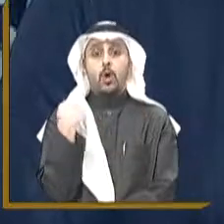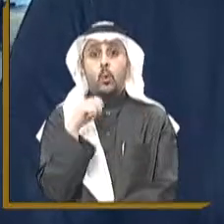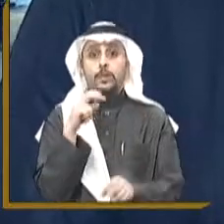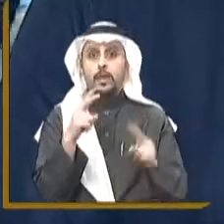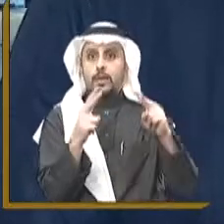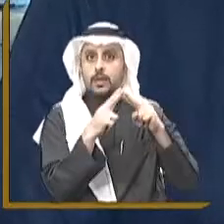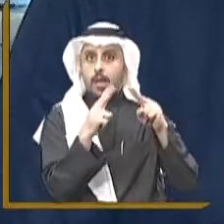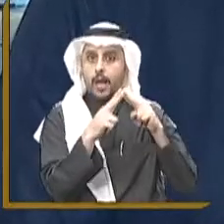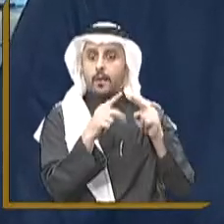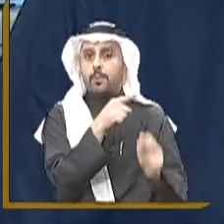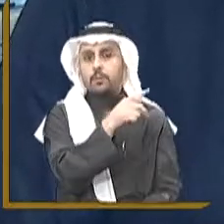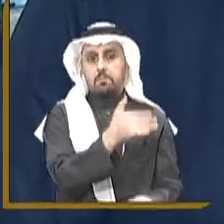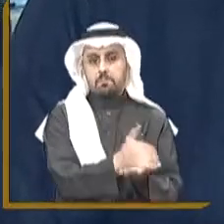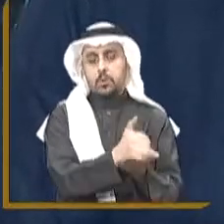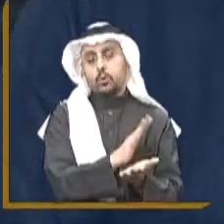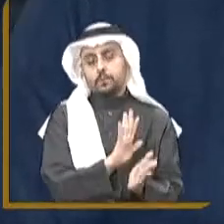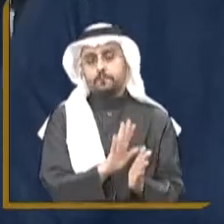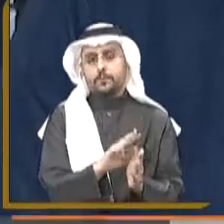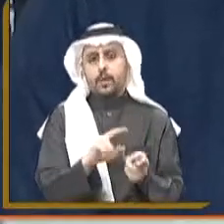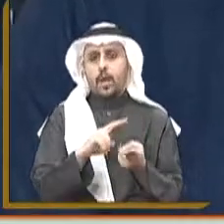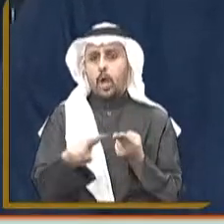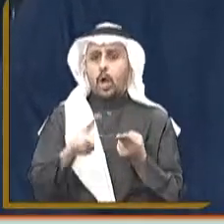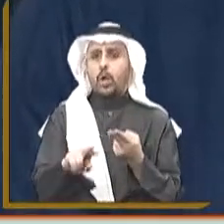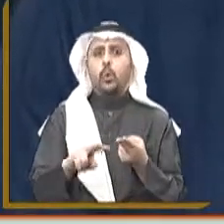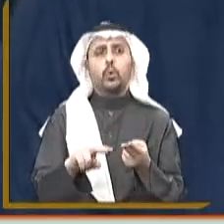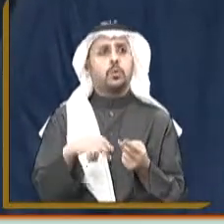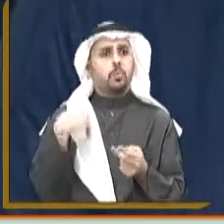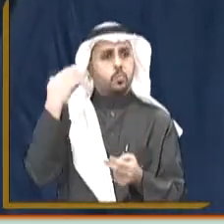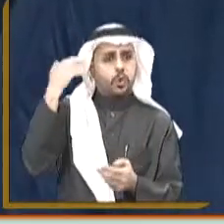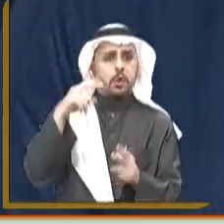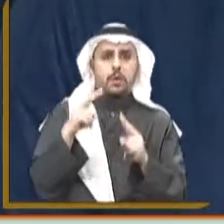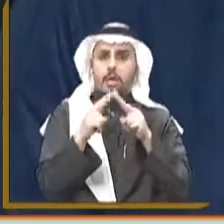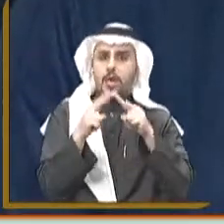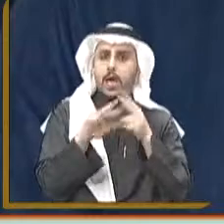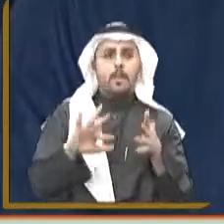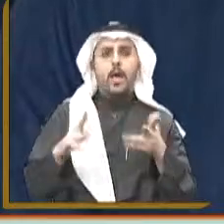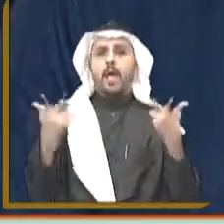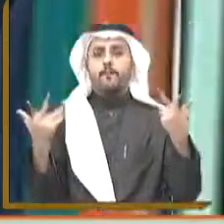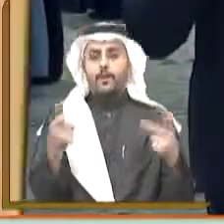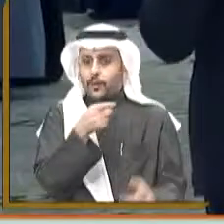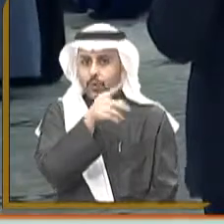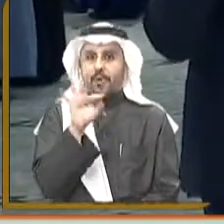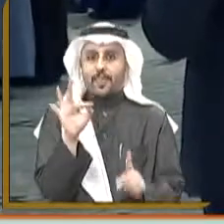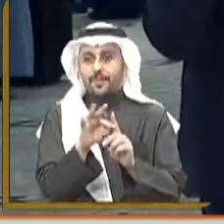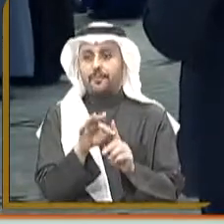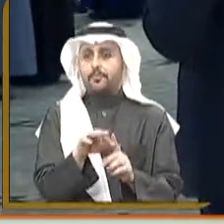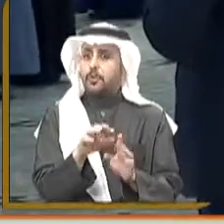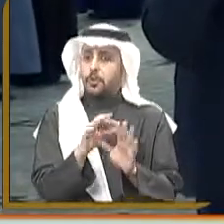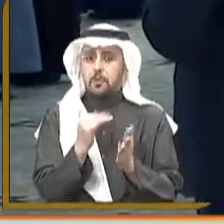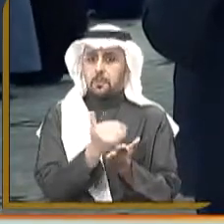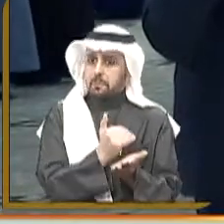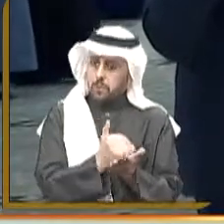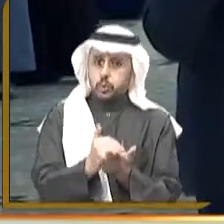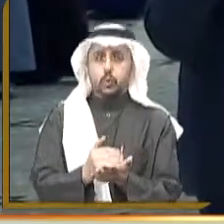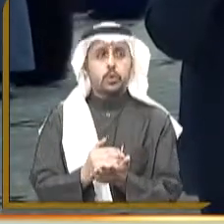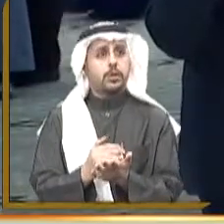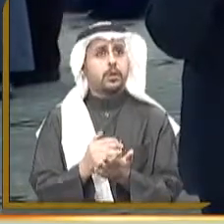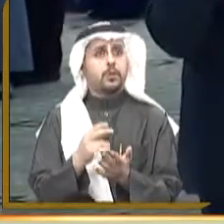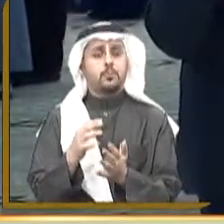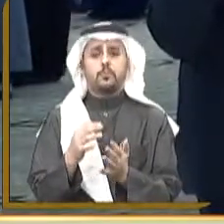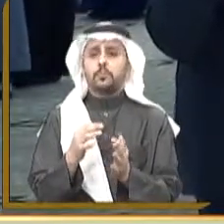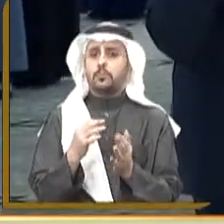الطاقة تحت شعار حلول تكاملية لطاقة مستدامة، وسط حضور مختصين وخبراء